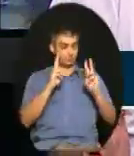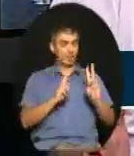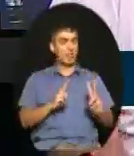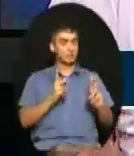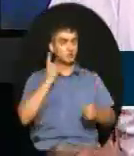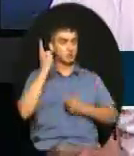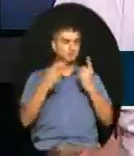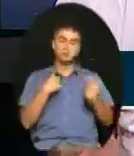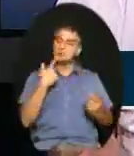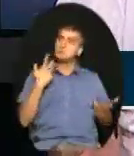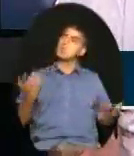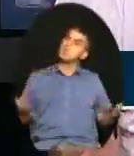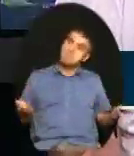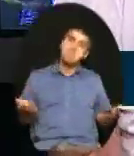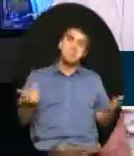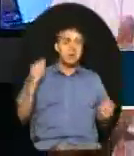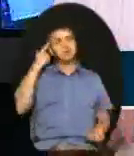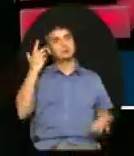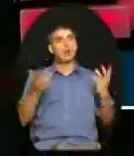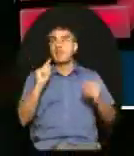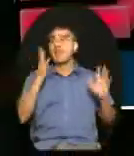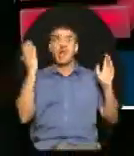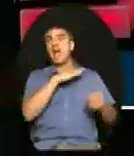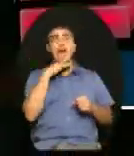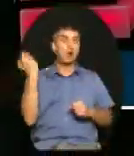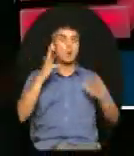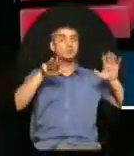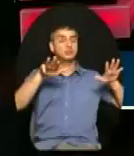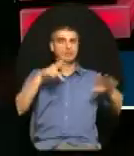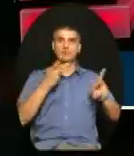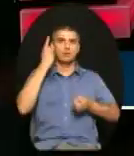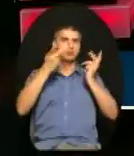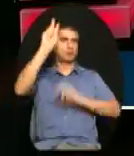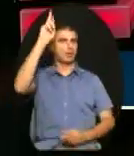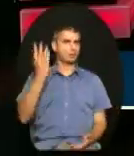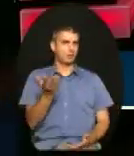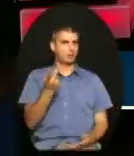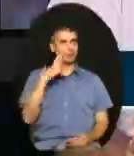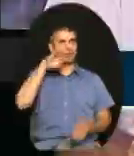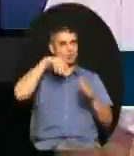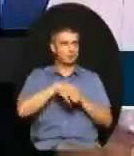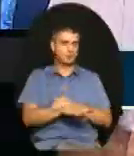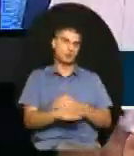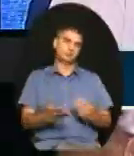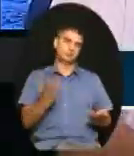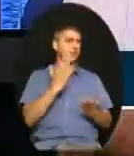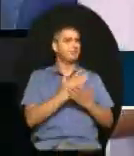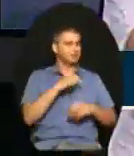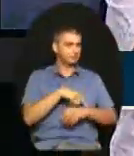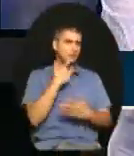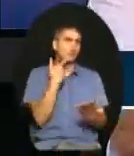את הקסאמים, אז הייתי אומר, באמת יש פה לבטים. אבל הרגו 9,000 איש, ורק יש יותר רקטות, ויותר מנהרות, אז הגיע הזמן